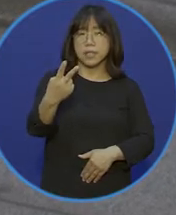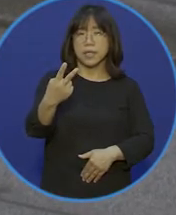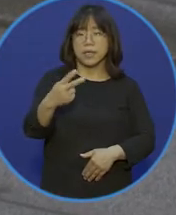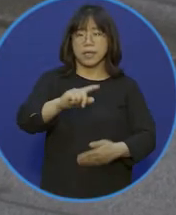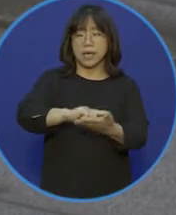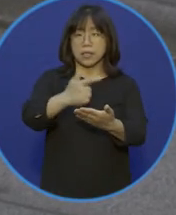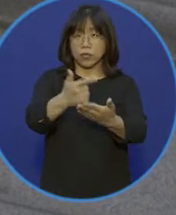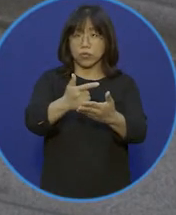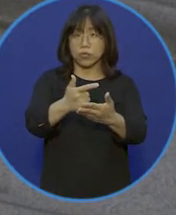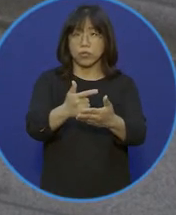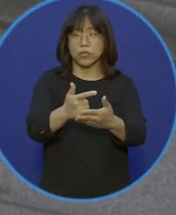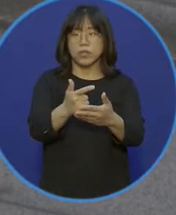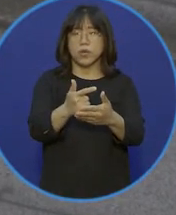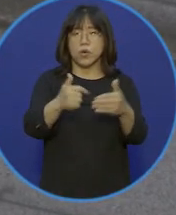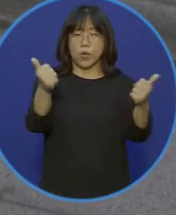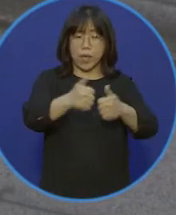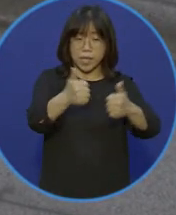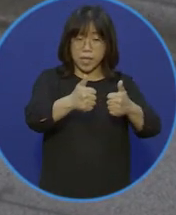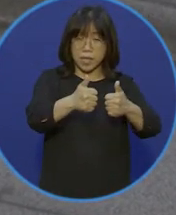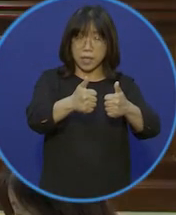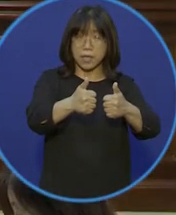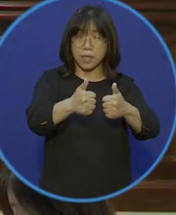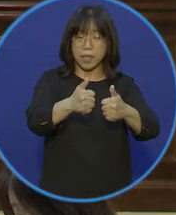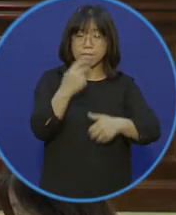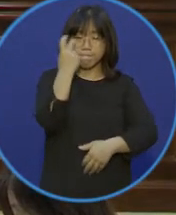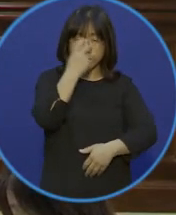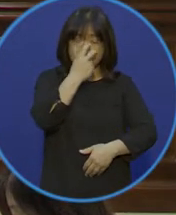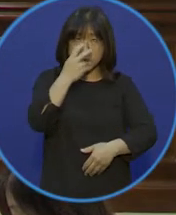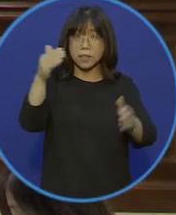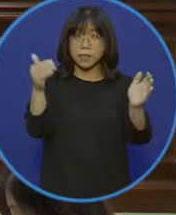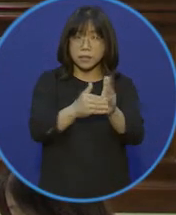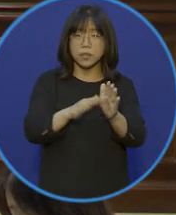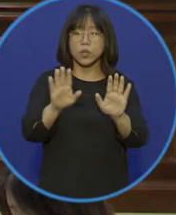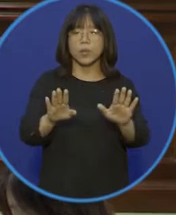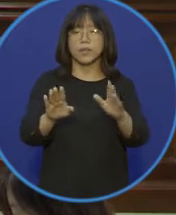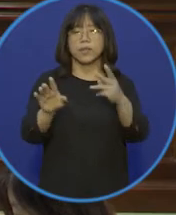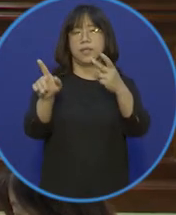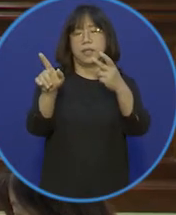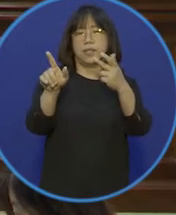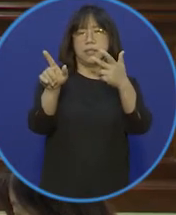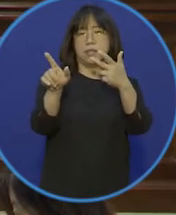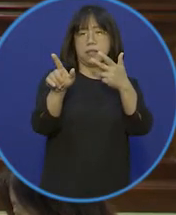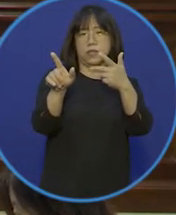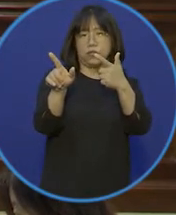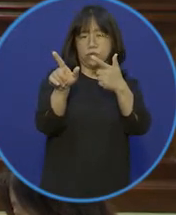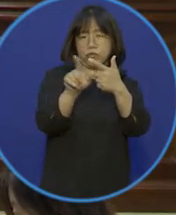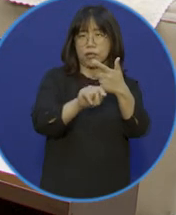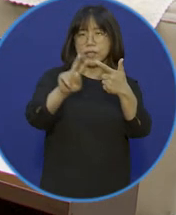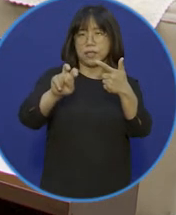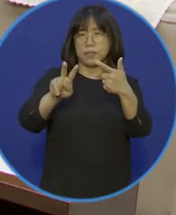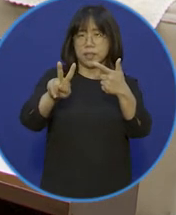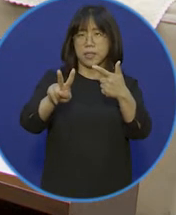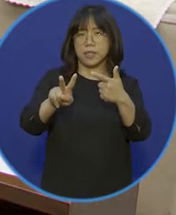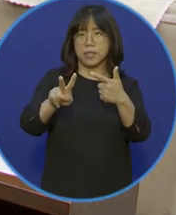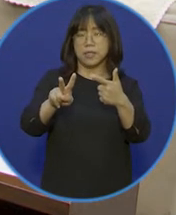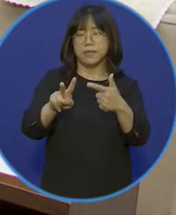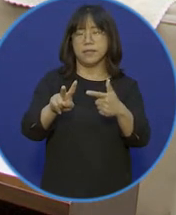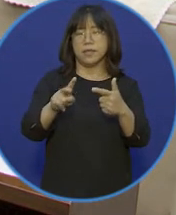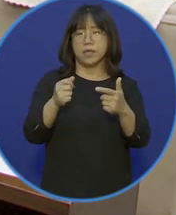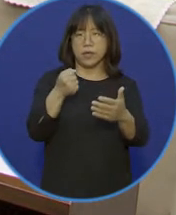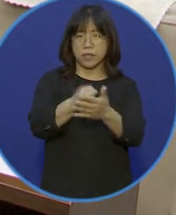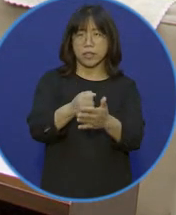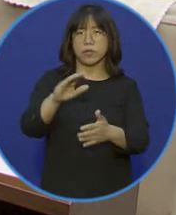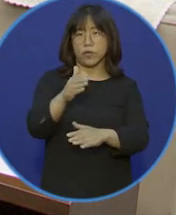제272회 서울특별시 강서구의회 제1차 정례회의 심의를 거쳐 오는 25일 최종 확정될 예정입니다.